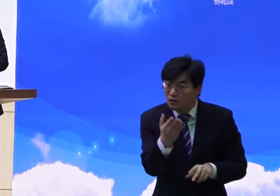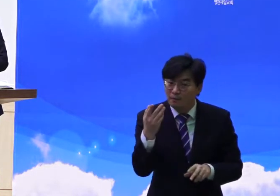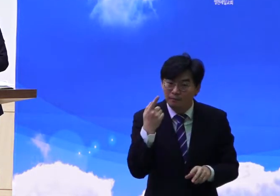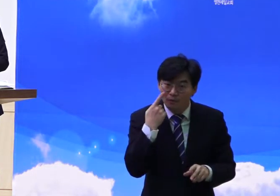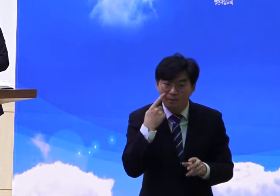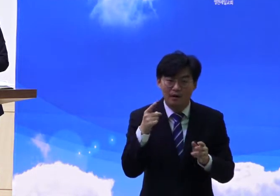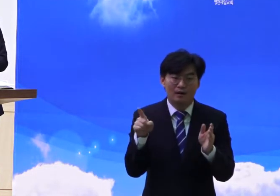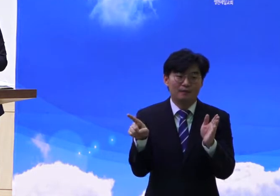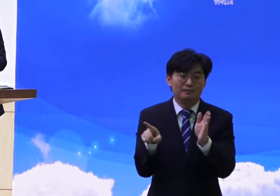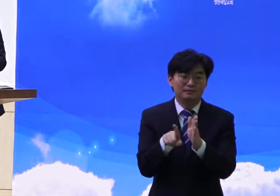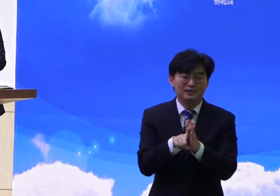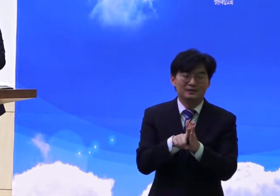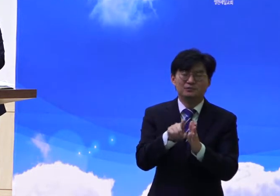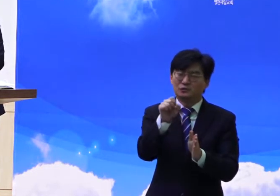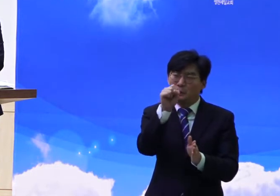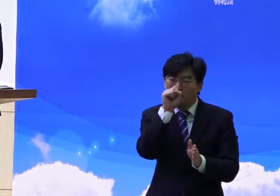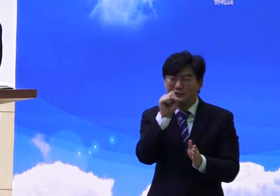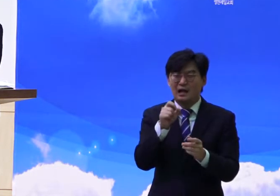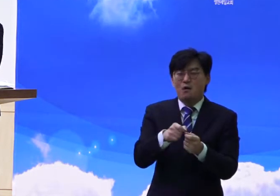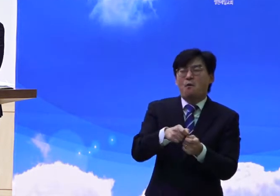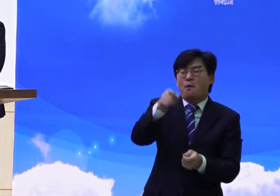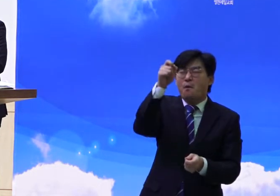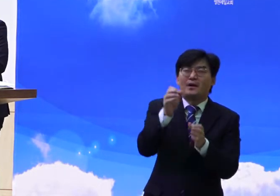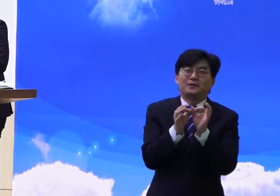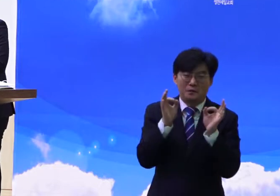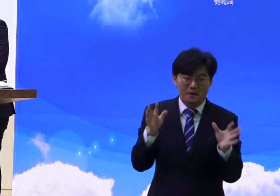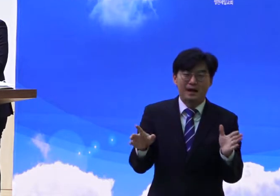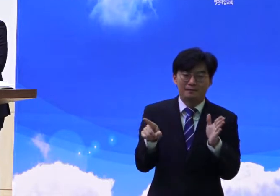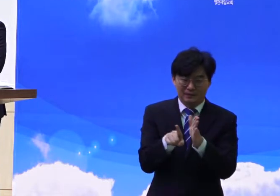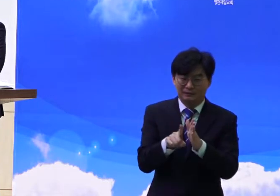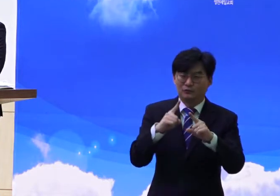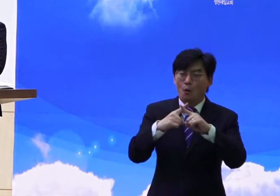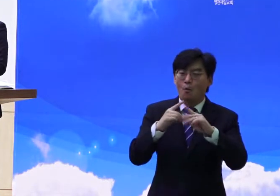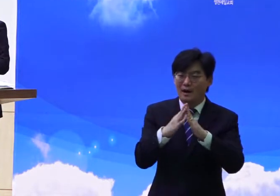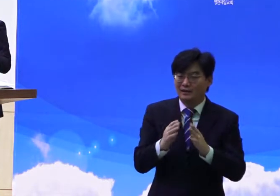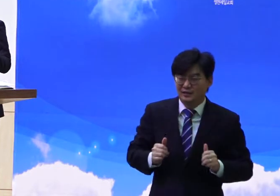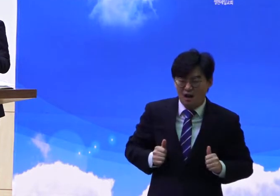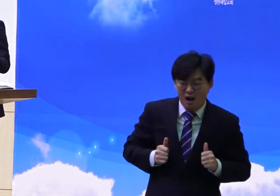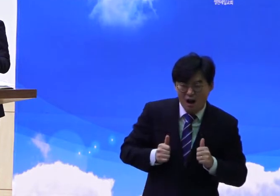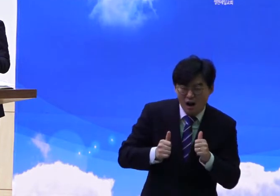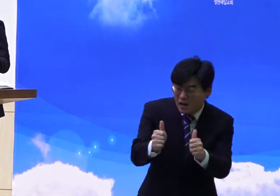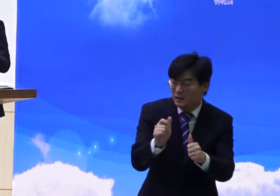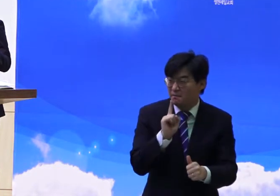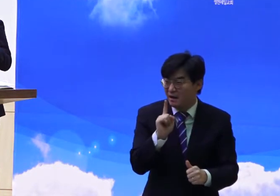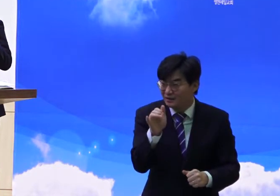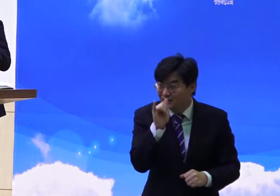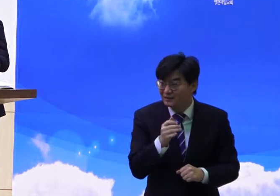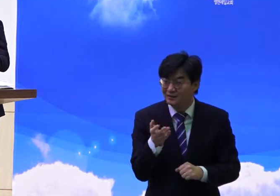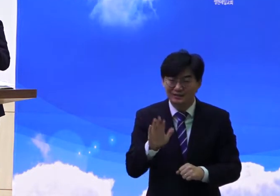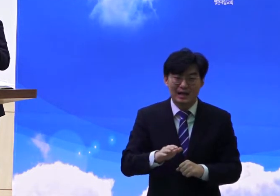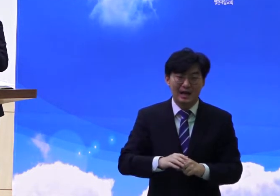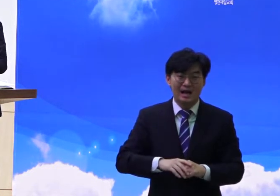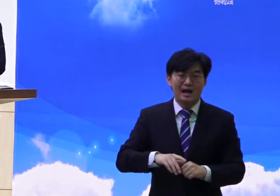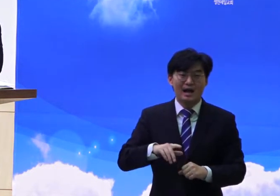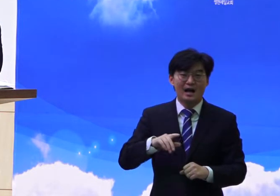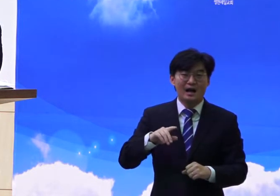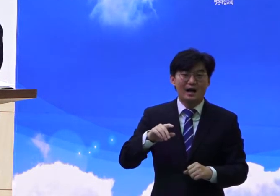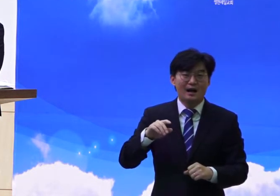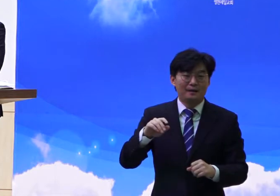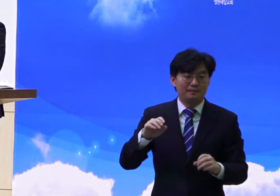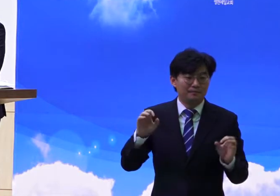하면서도 이것이 순식간에 무너지는 때를 경험할 때가 있습니다. 이스라엘 백성들도 길고